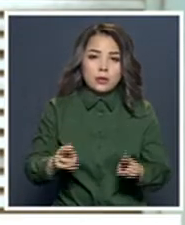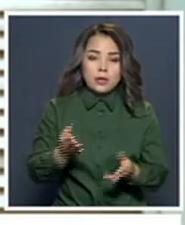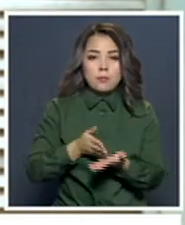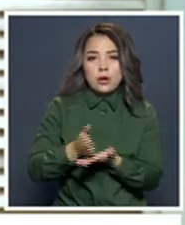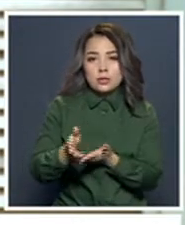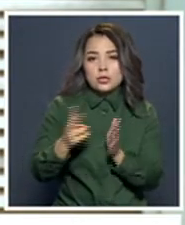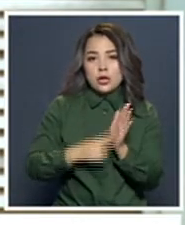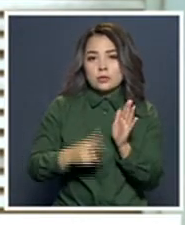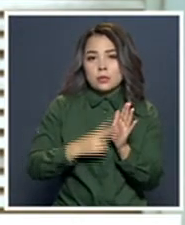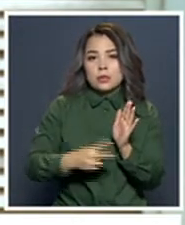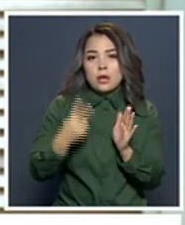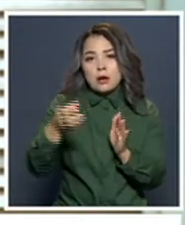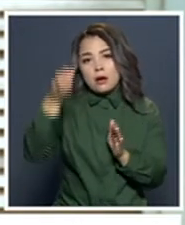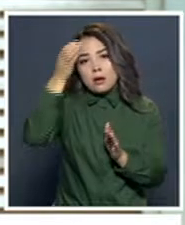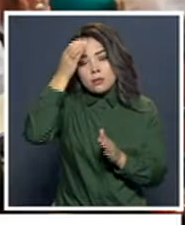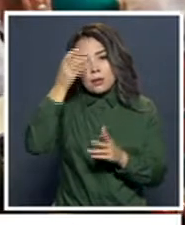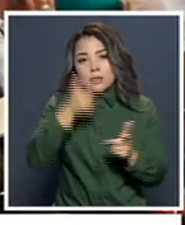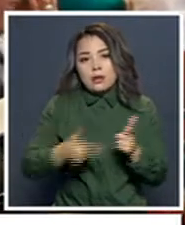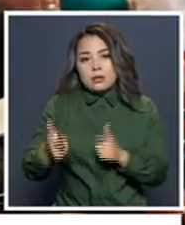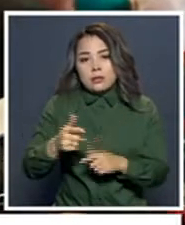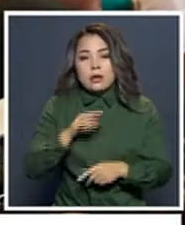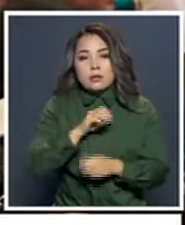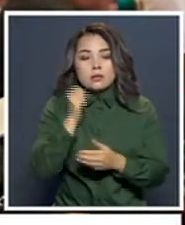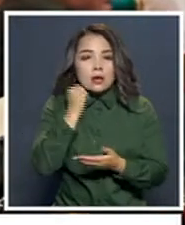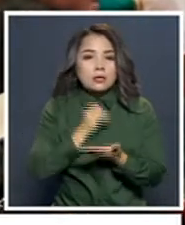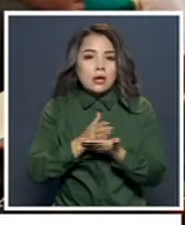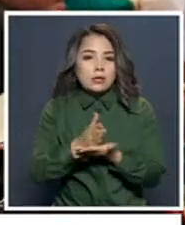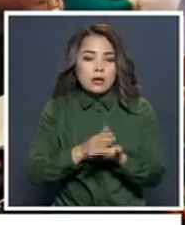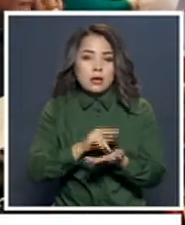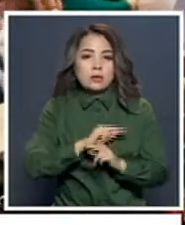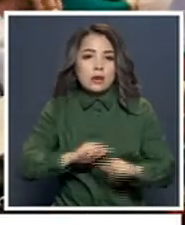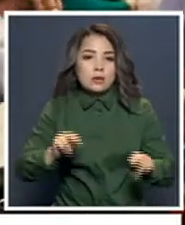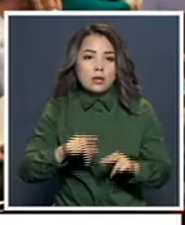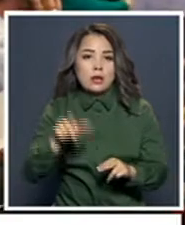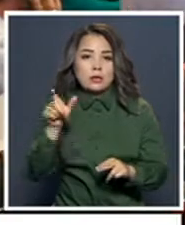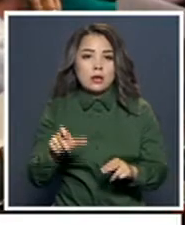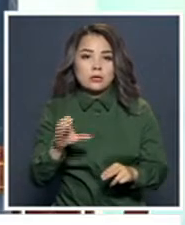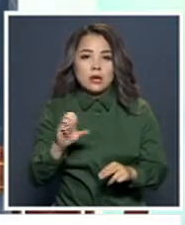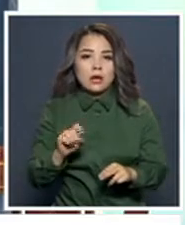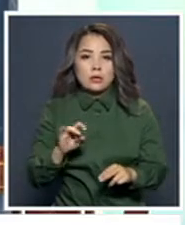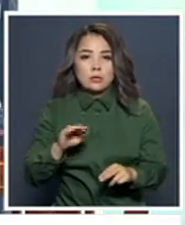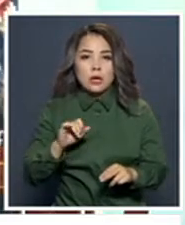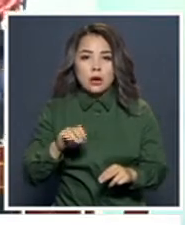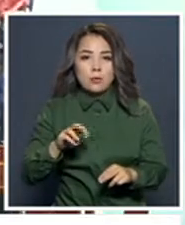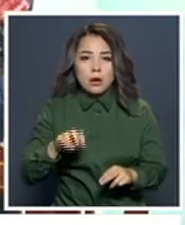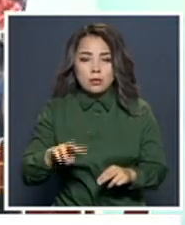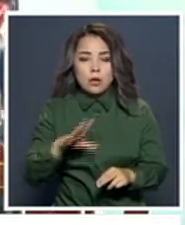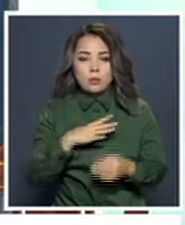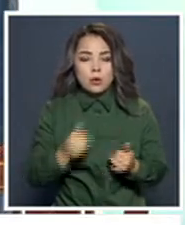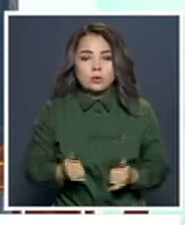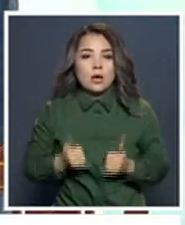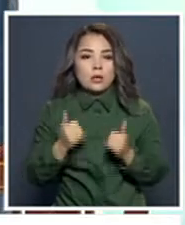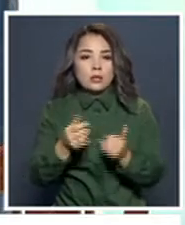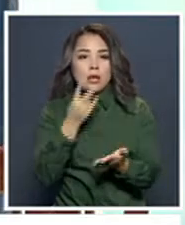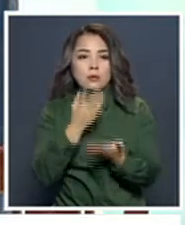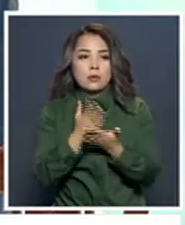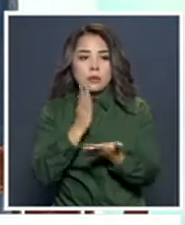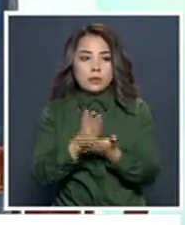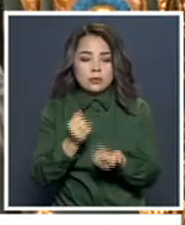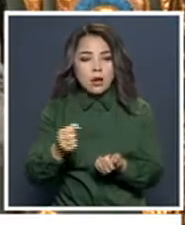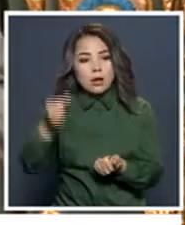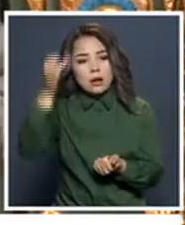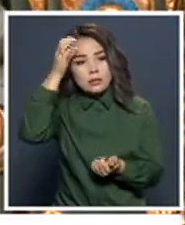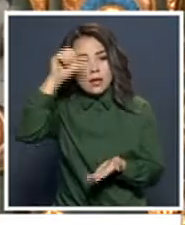бағытта 72 ғалым дайындаған ардагер ұстаз, мәдениет қайраткері Сақып Жамал Ұзақбаеваға құрмет көрсетті. Атақты академик